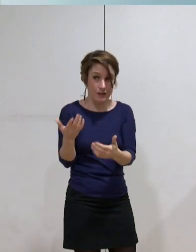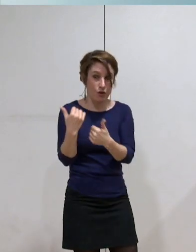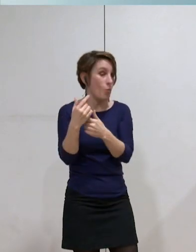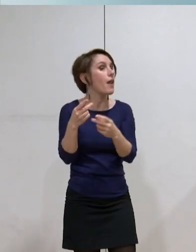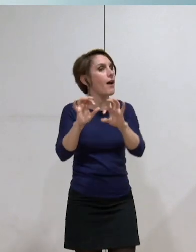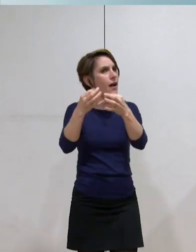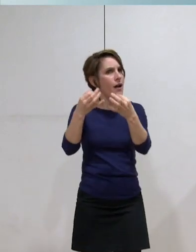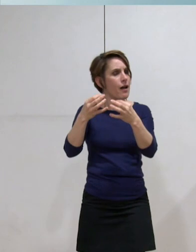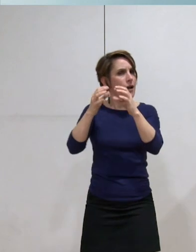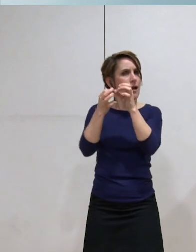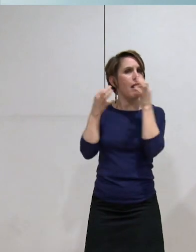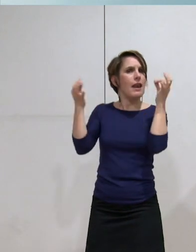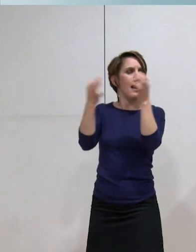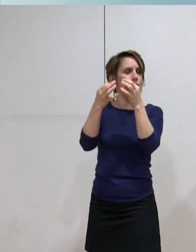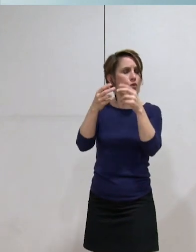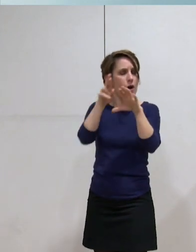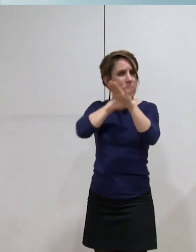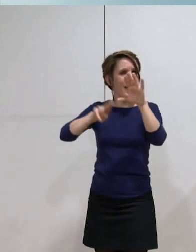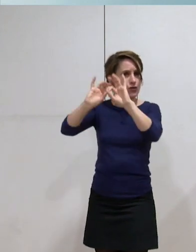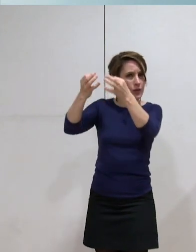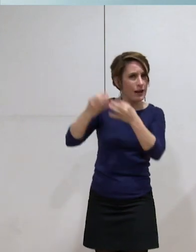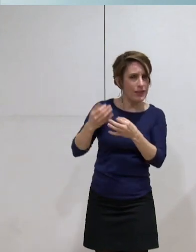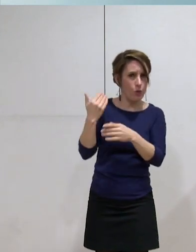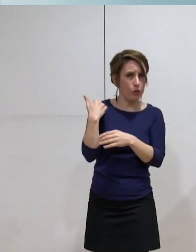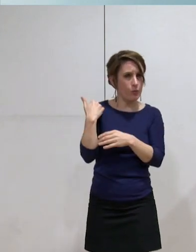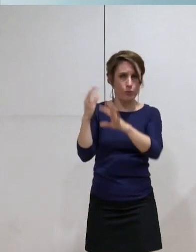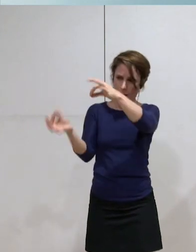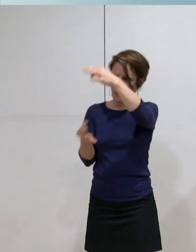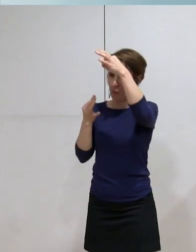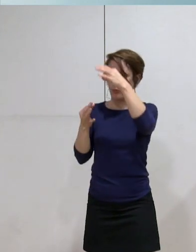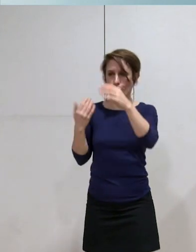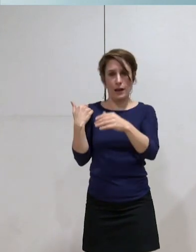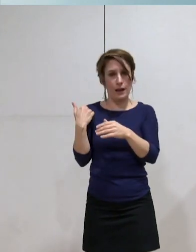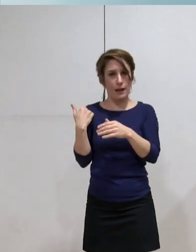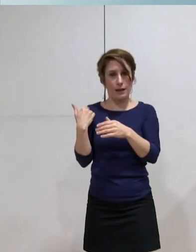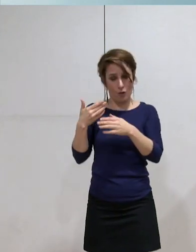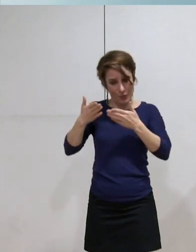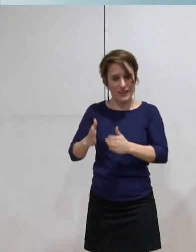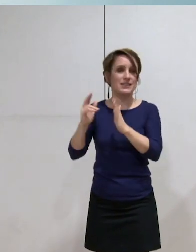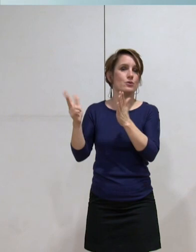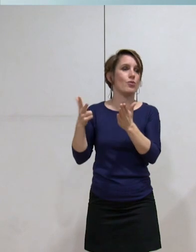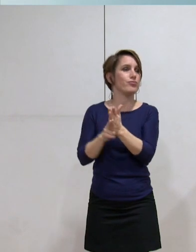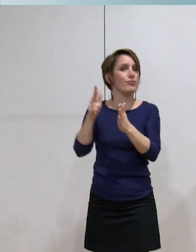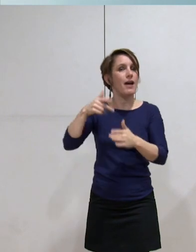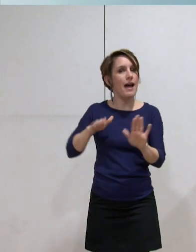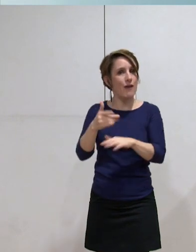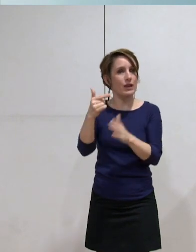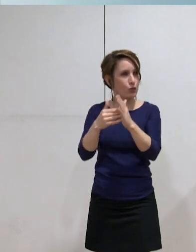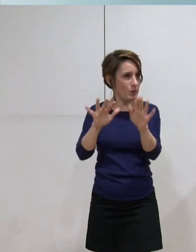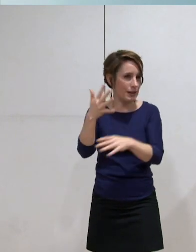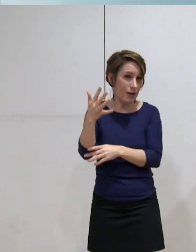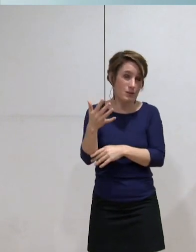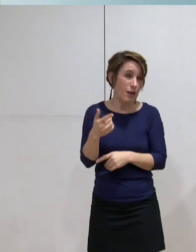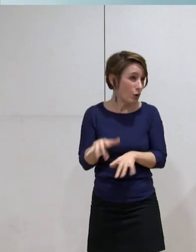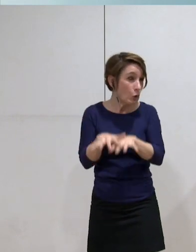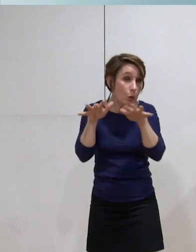régionale des comptes en avril 2015 donc c'est une réalité qui va frapper malheureusement beaucoup de